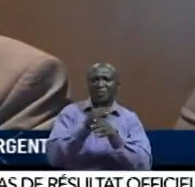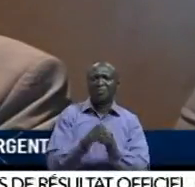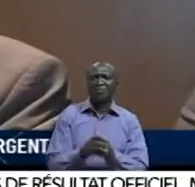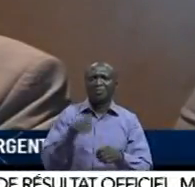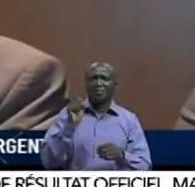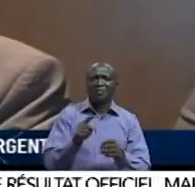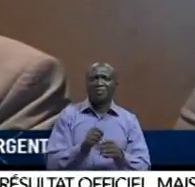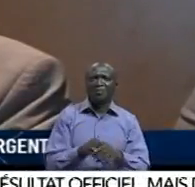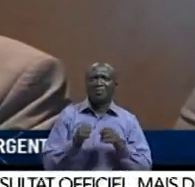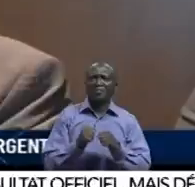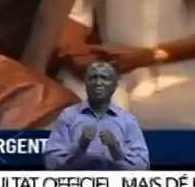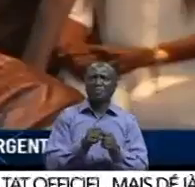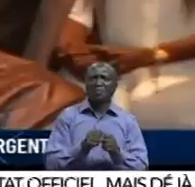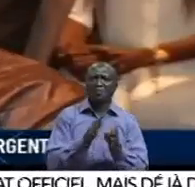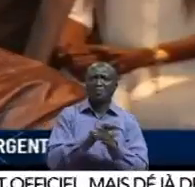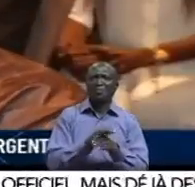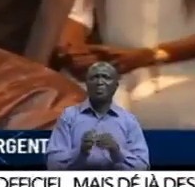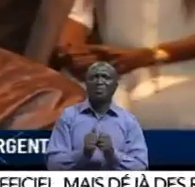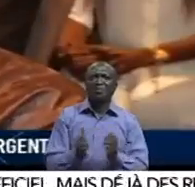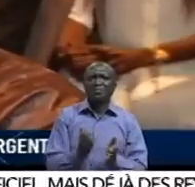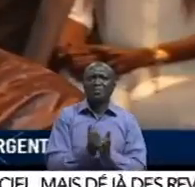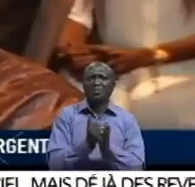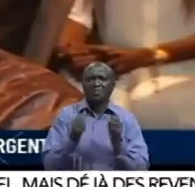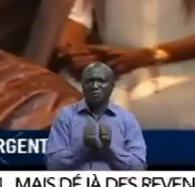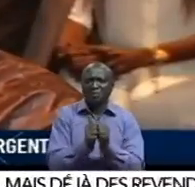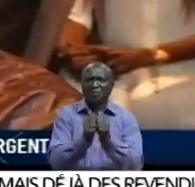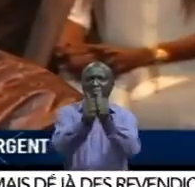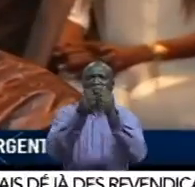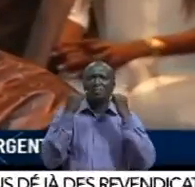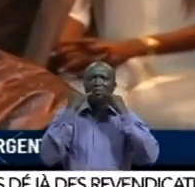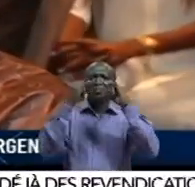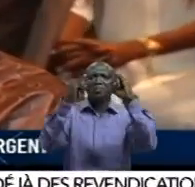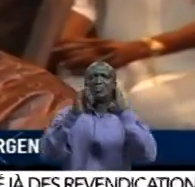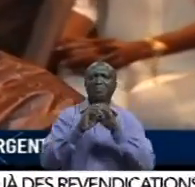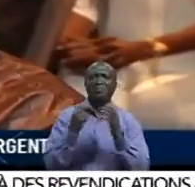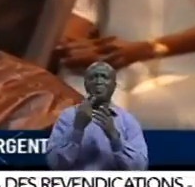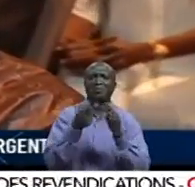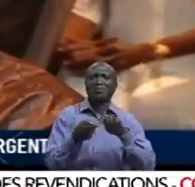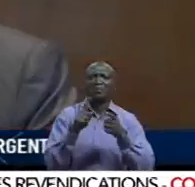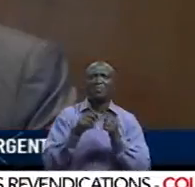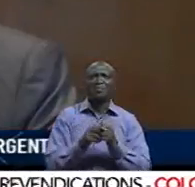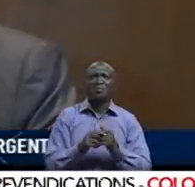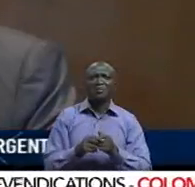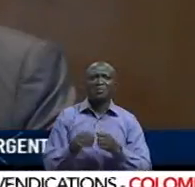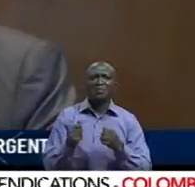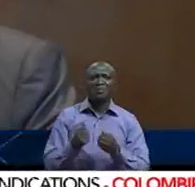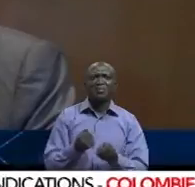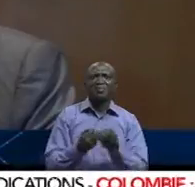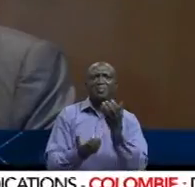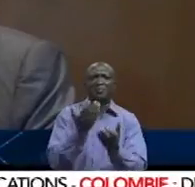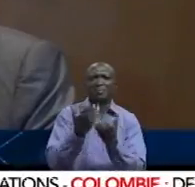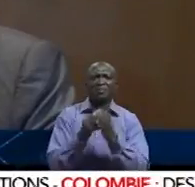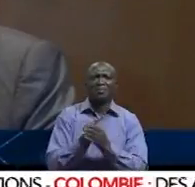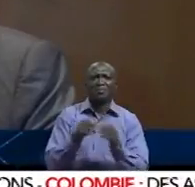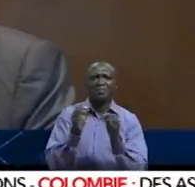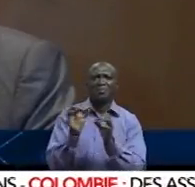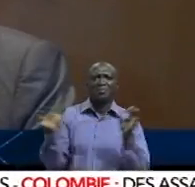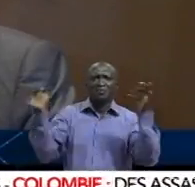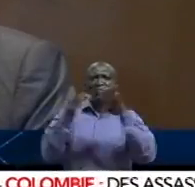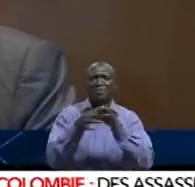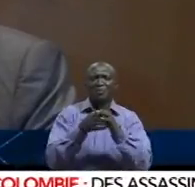un puissant catalysateur pour accompagner les transformations de vre département grâce à un appui financier de l'Union européenne